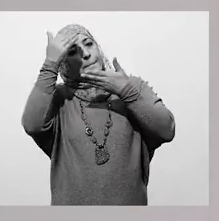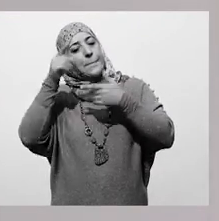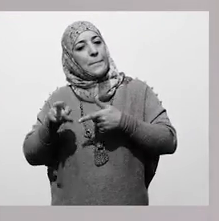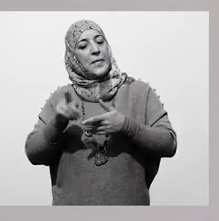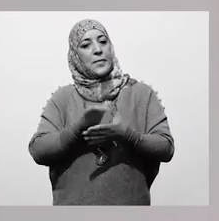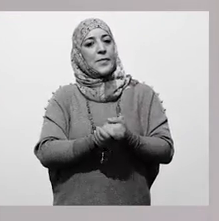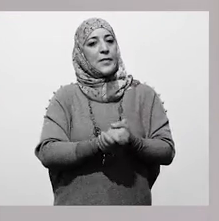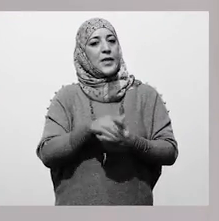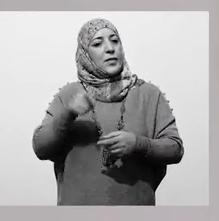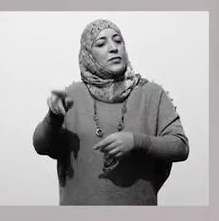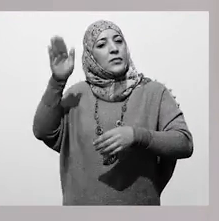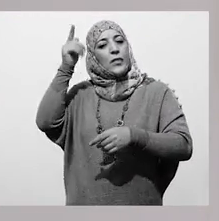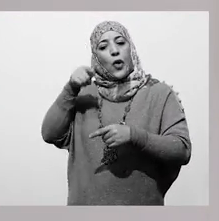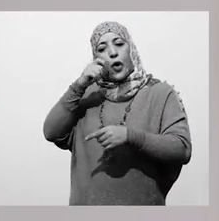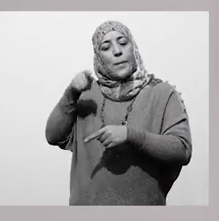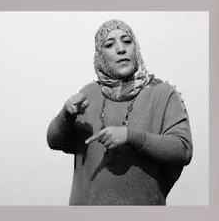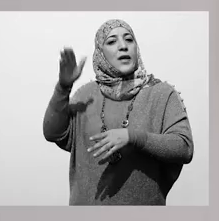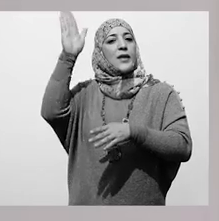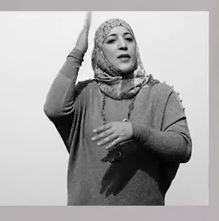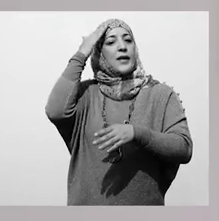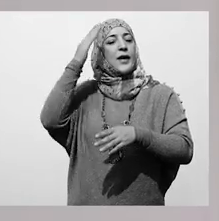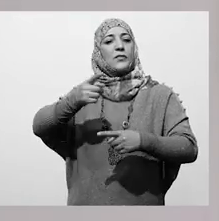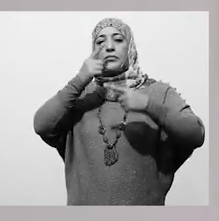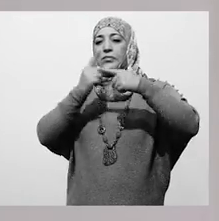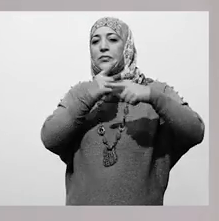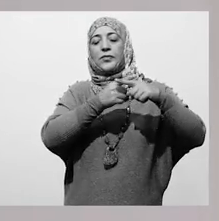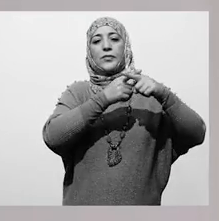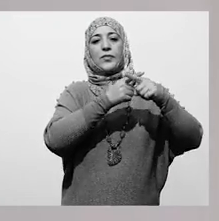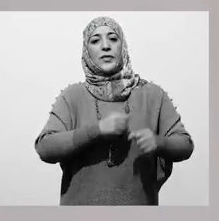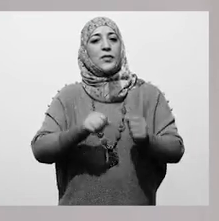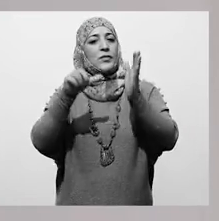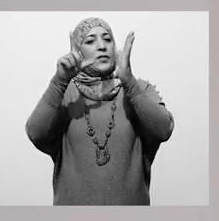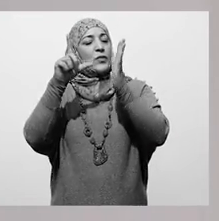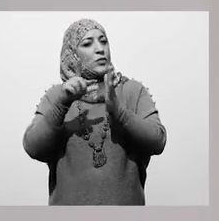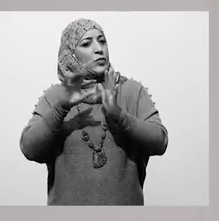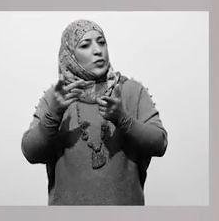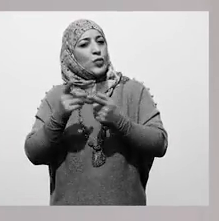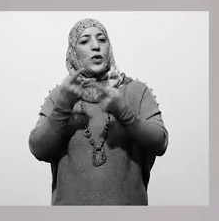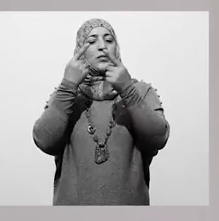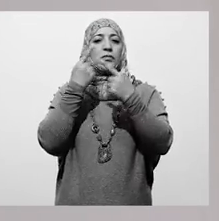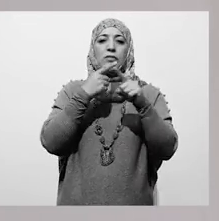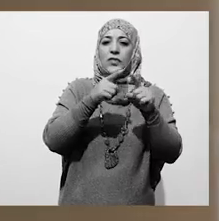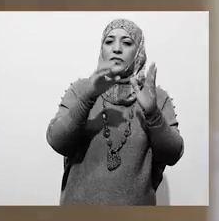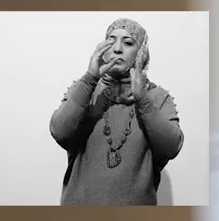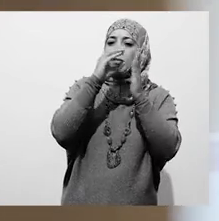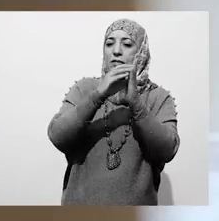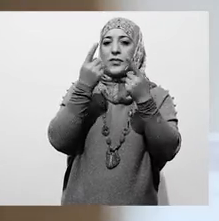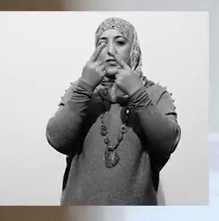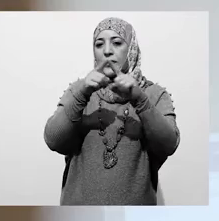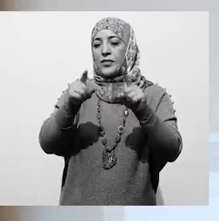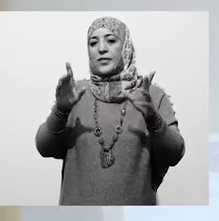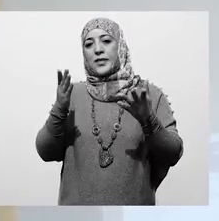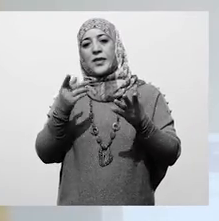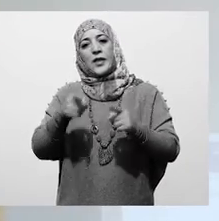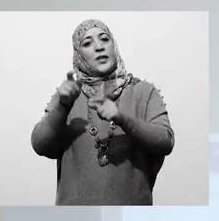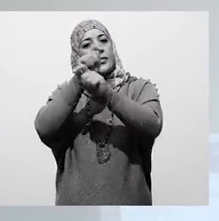il connaît très bien les rouages de prise de décision les différents textes de lois qui régissent